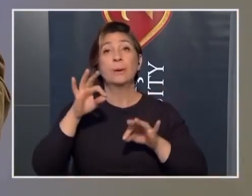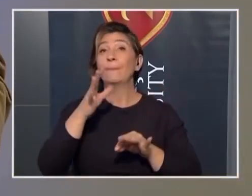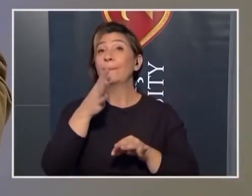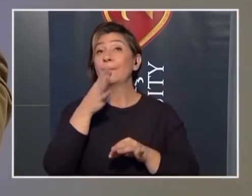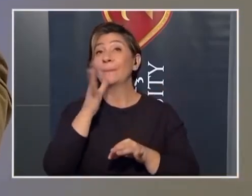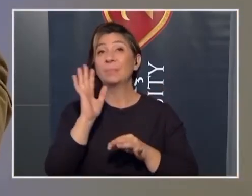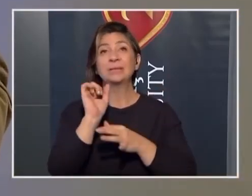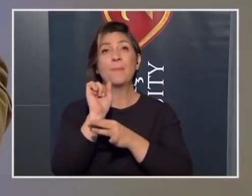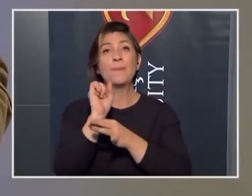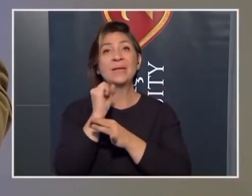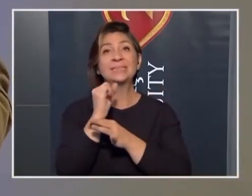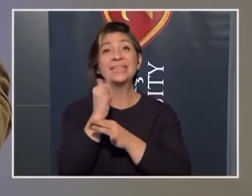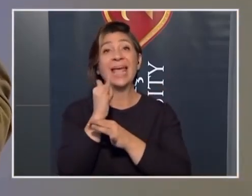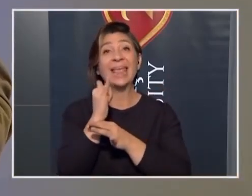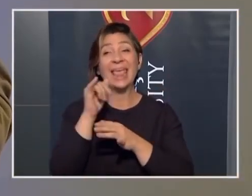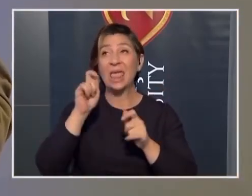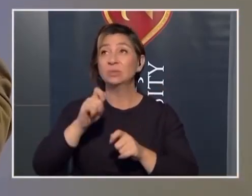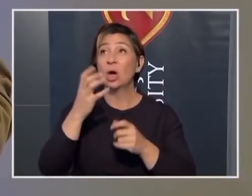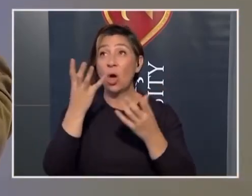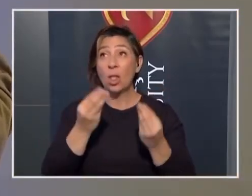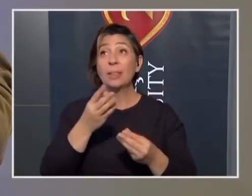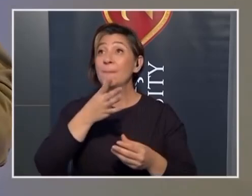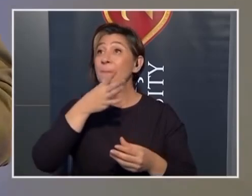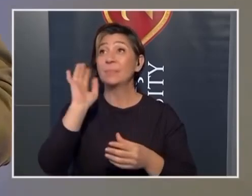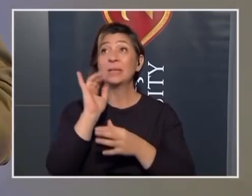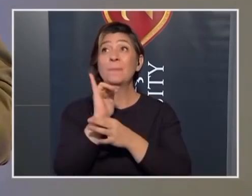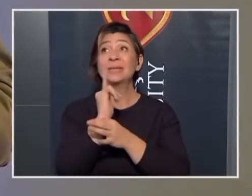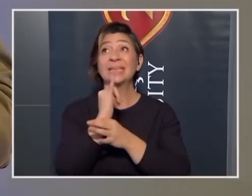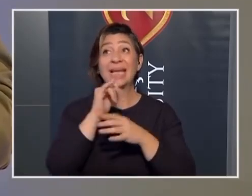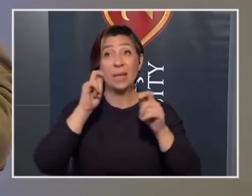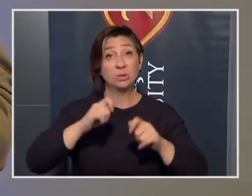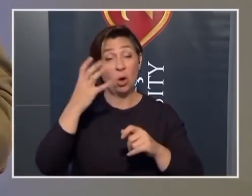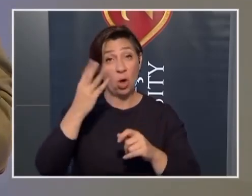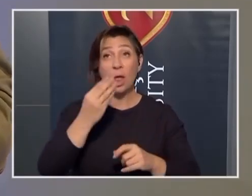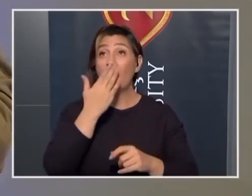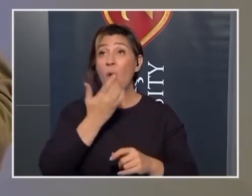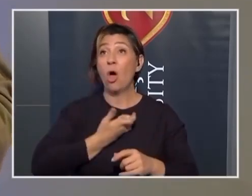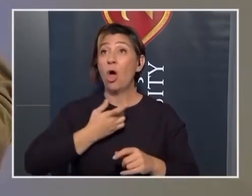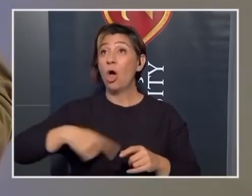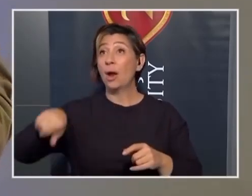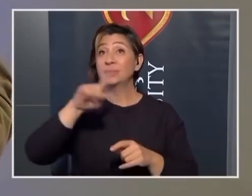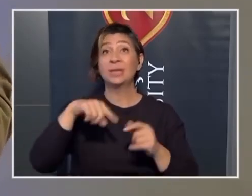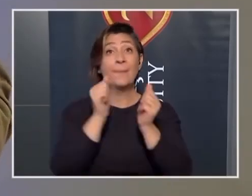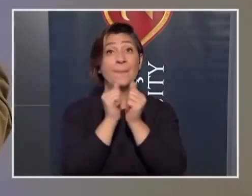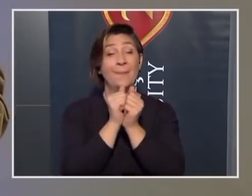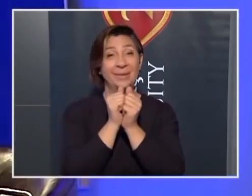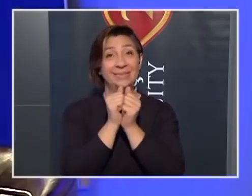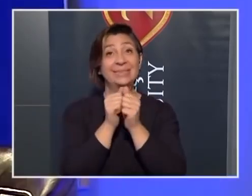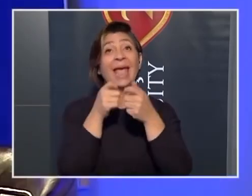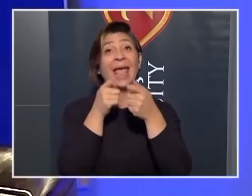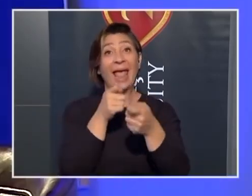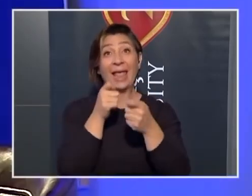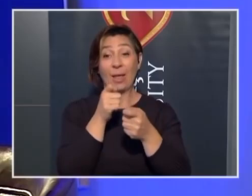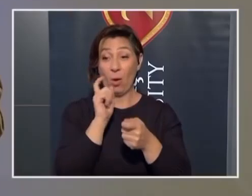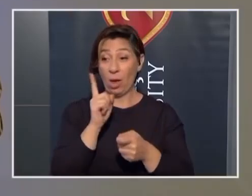bilmediğimiz meslekleri yapacak olan, tanımadığımız meslekleri yapılacak olan öğrencilerle birlikteyiz ve